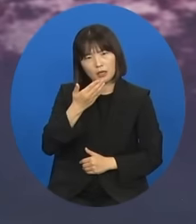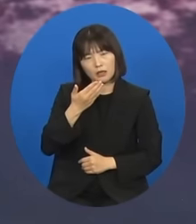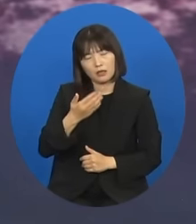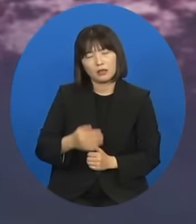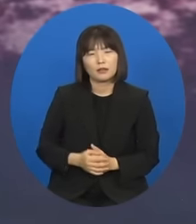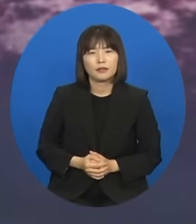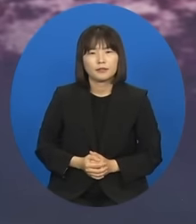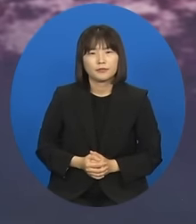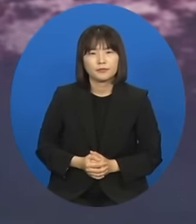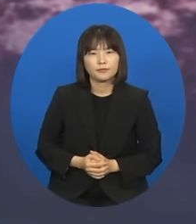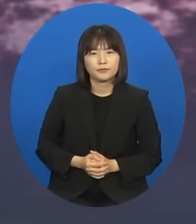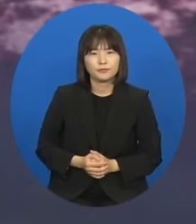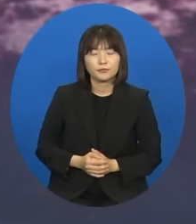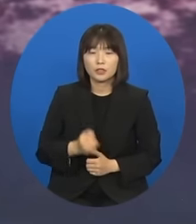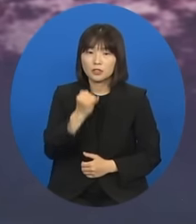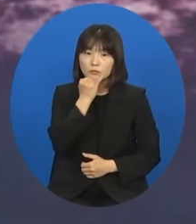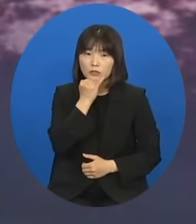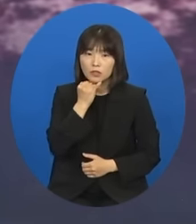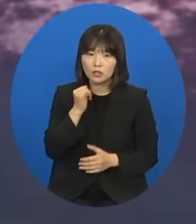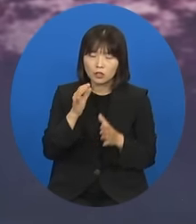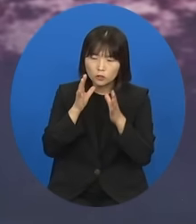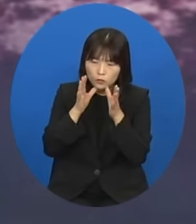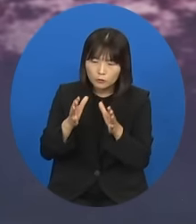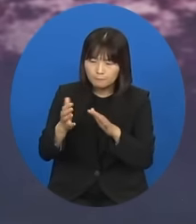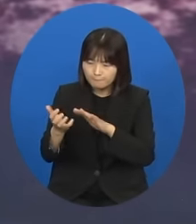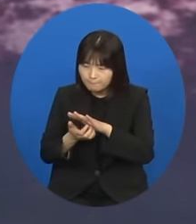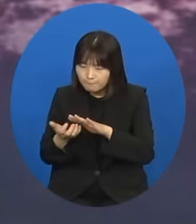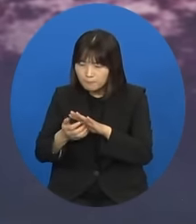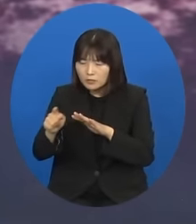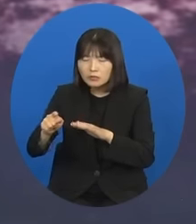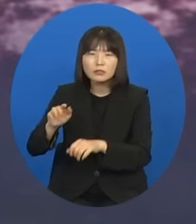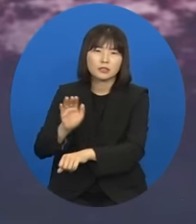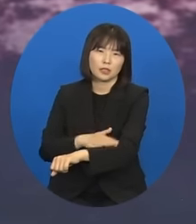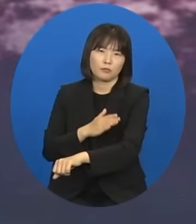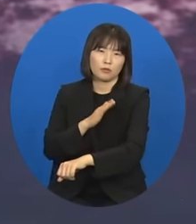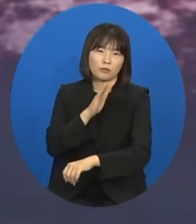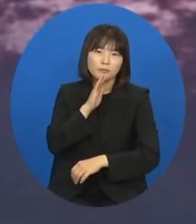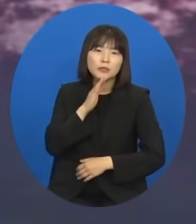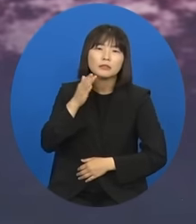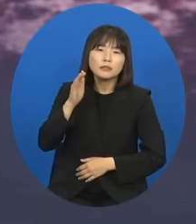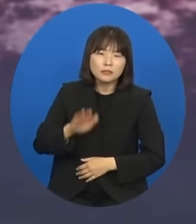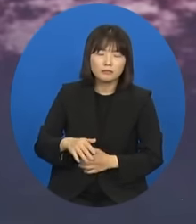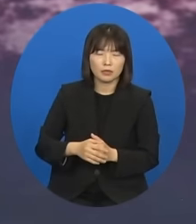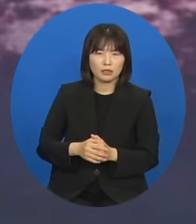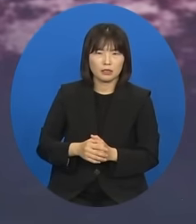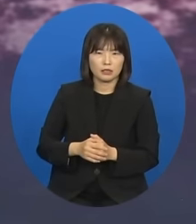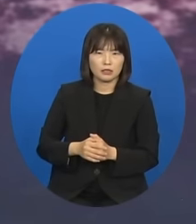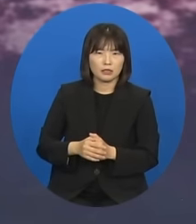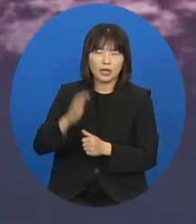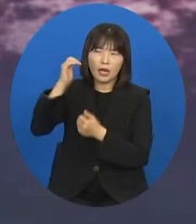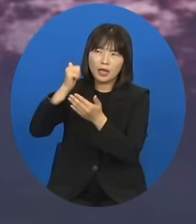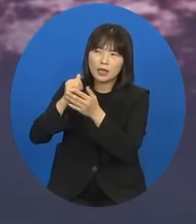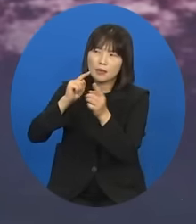비록 그녀가 속임수를 쓴 것은 잘못이지만 그냥 나름 말씀대로